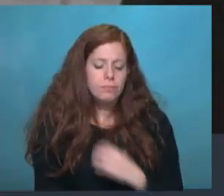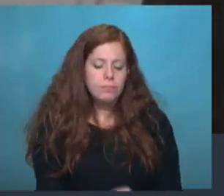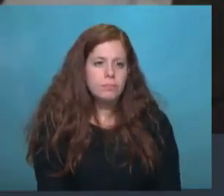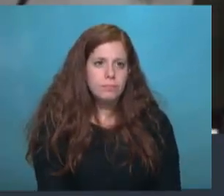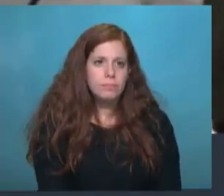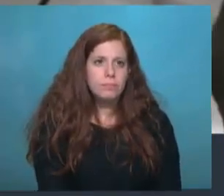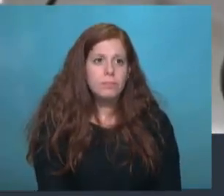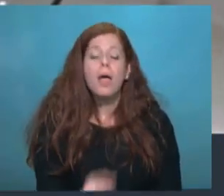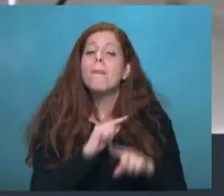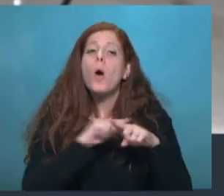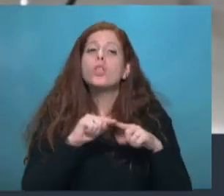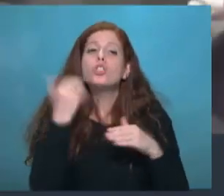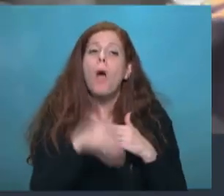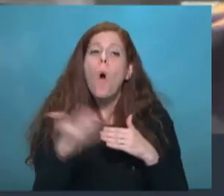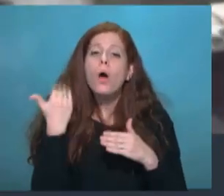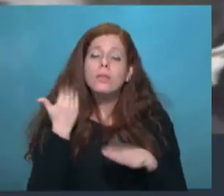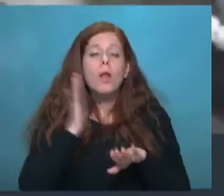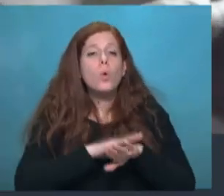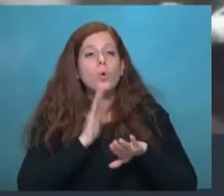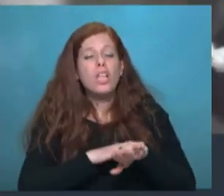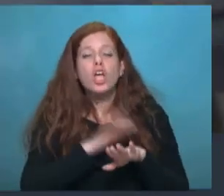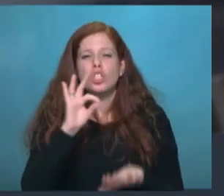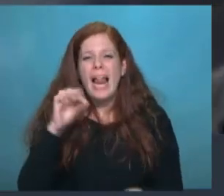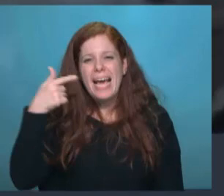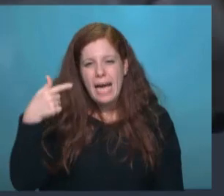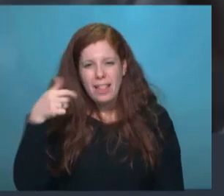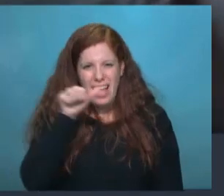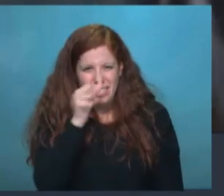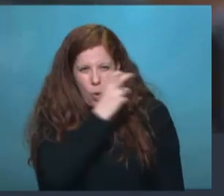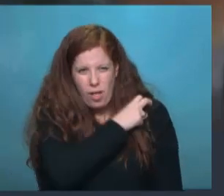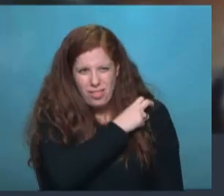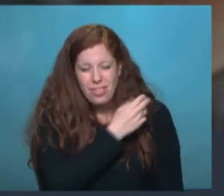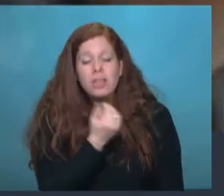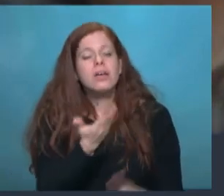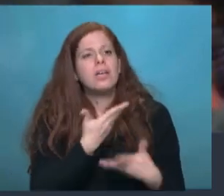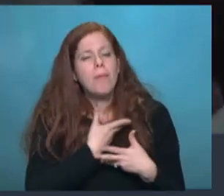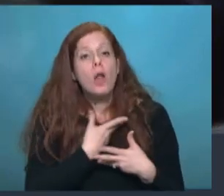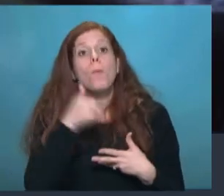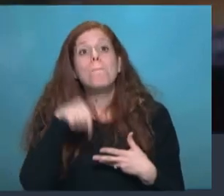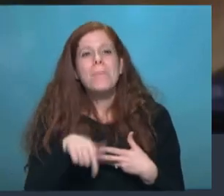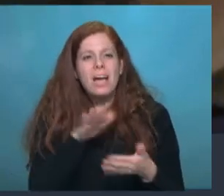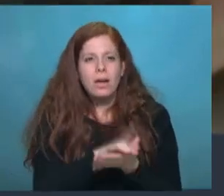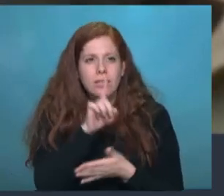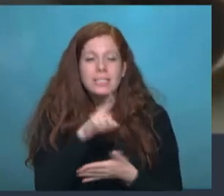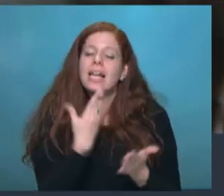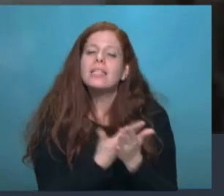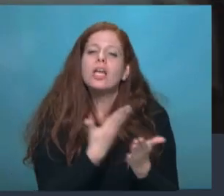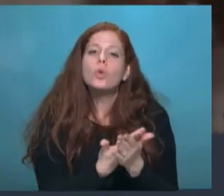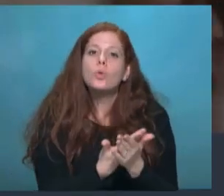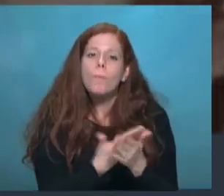בחודשים האחרונים לכהונתו של הרמטכ"ל גדי אייזנקוט, קיבלנו בכאן 11 הזדמנות נדירה לתעד אותו מקרוב.